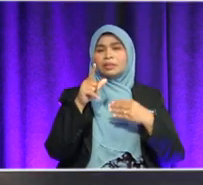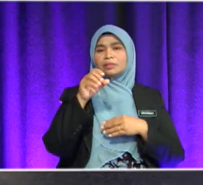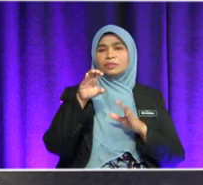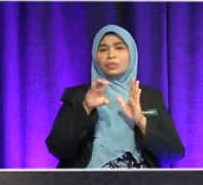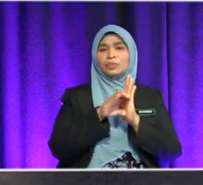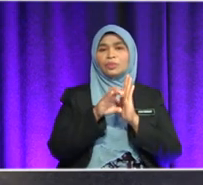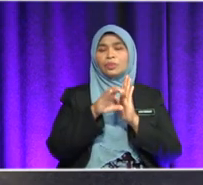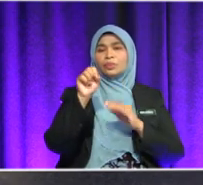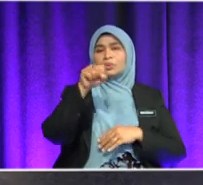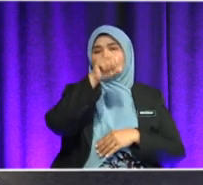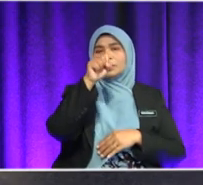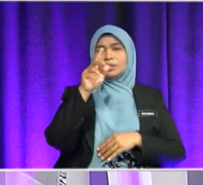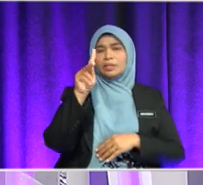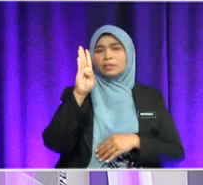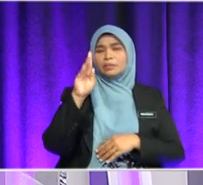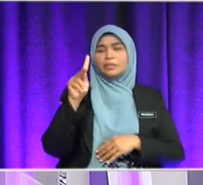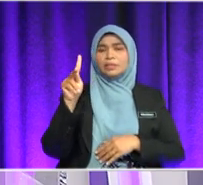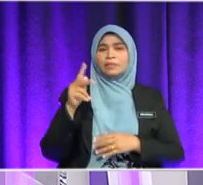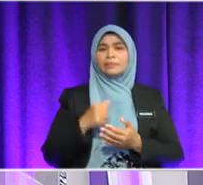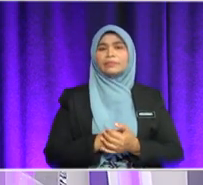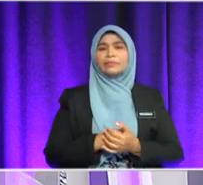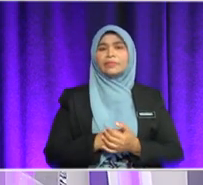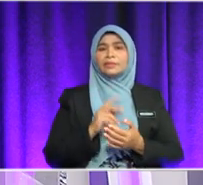yang boleh kita usahakan